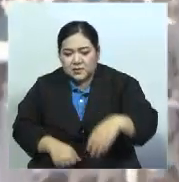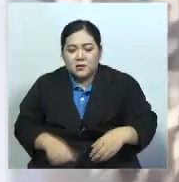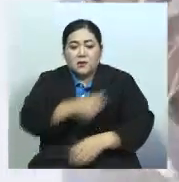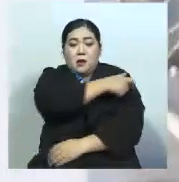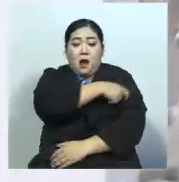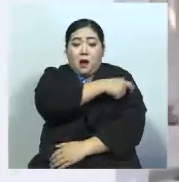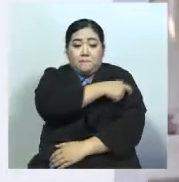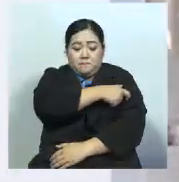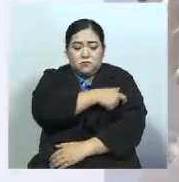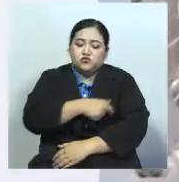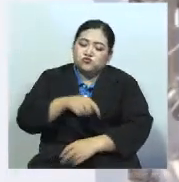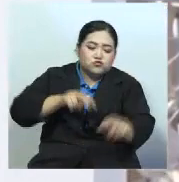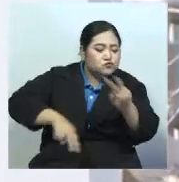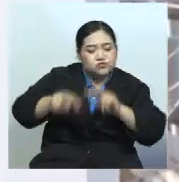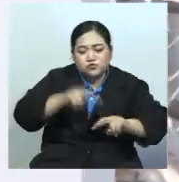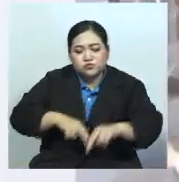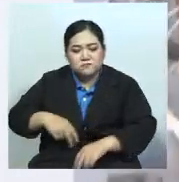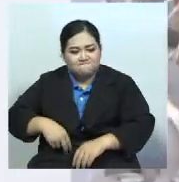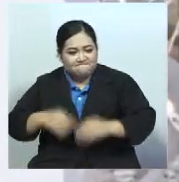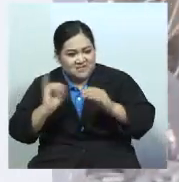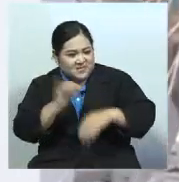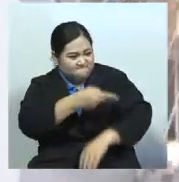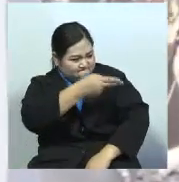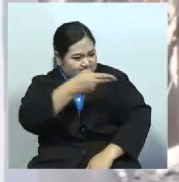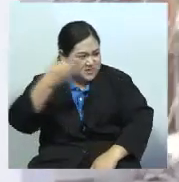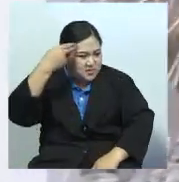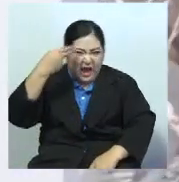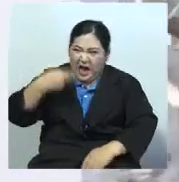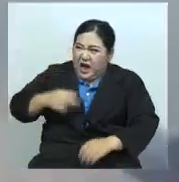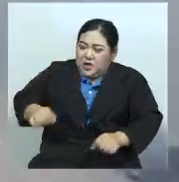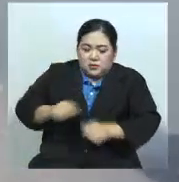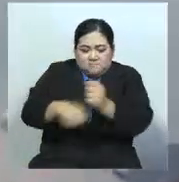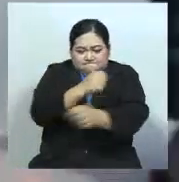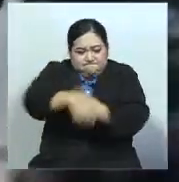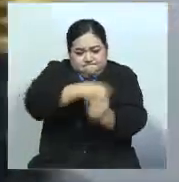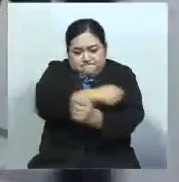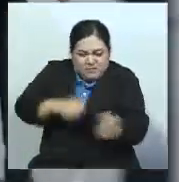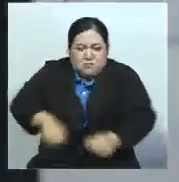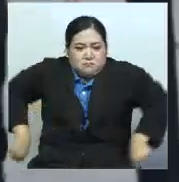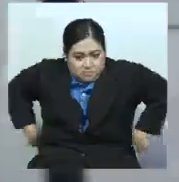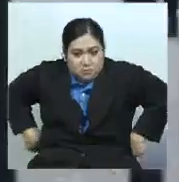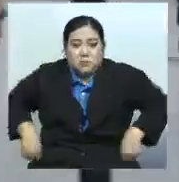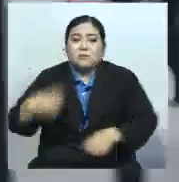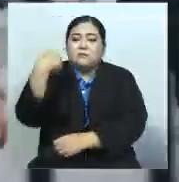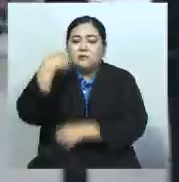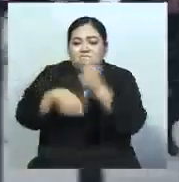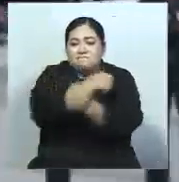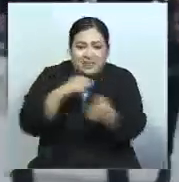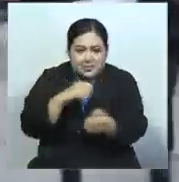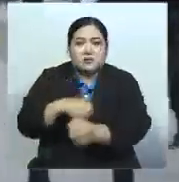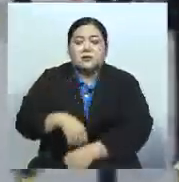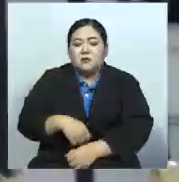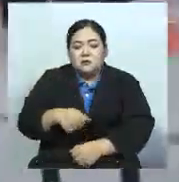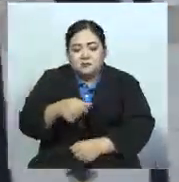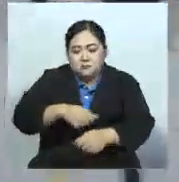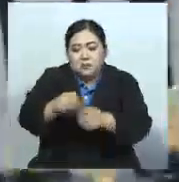าหน้าที่รักษาความปลอดภัยที่กำลังเข้าเวรจับมือมัดมือมัดเท้านะครับก่อนที่จะรื้อค้นภายในป้อมแล้วก็หยิบอาวุธปืนลูกซอง